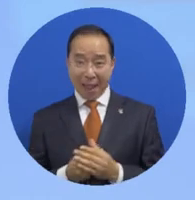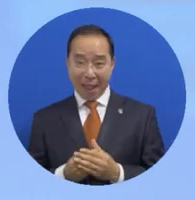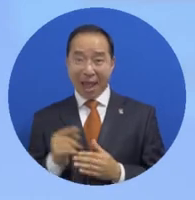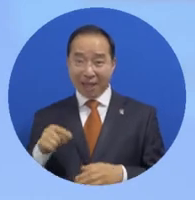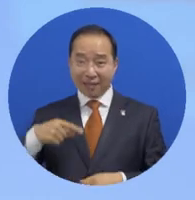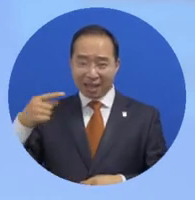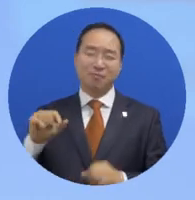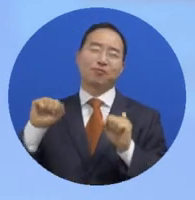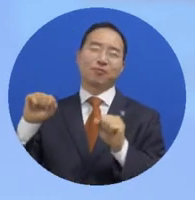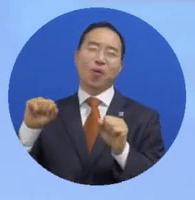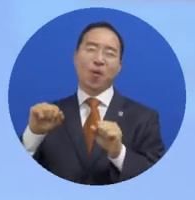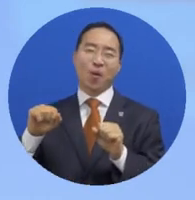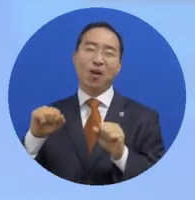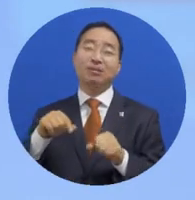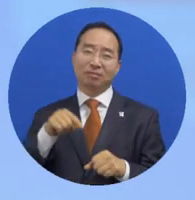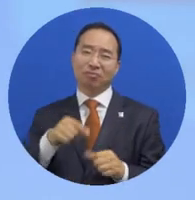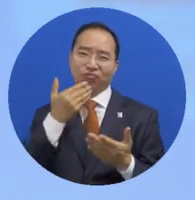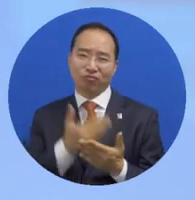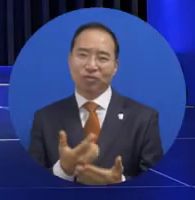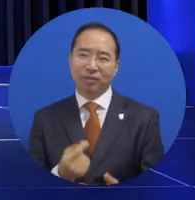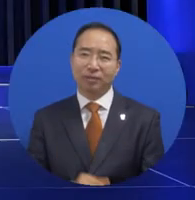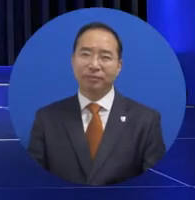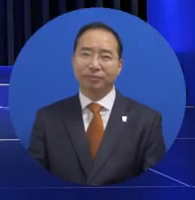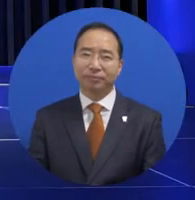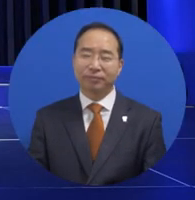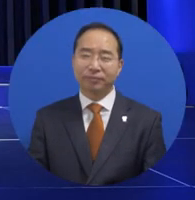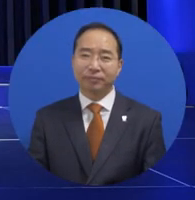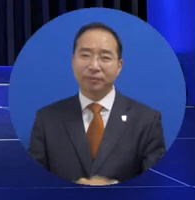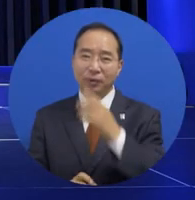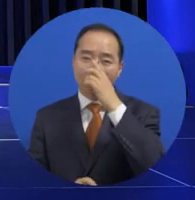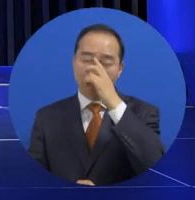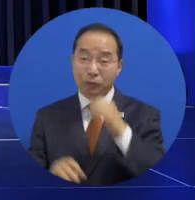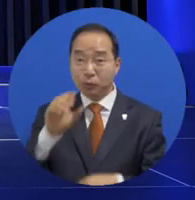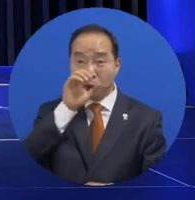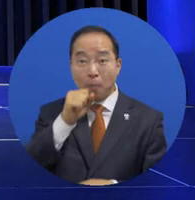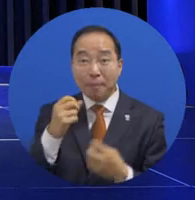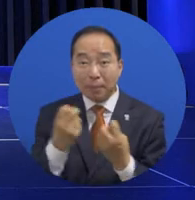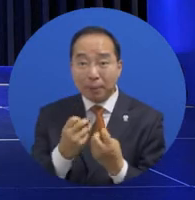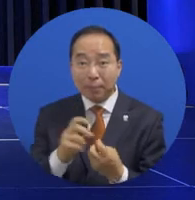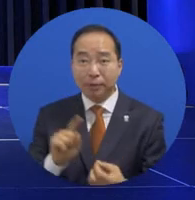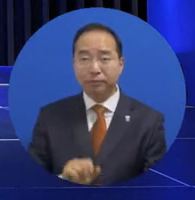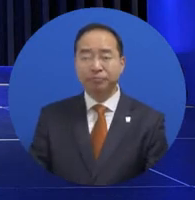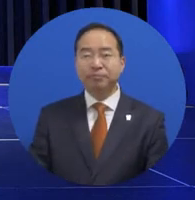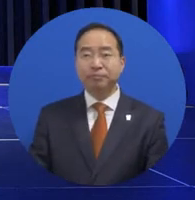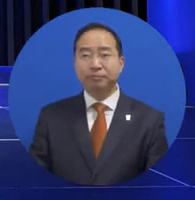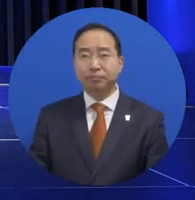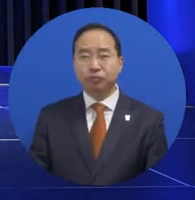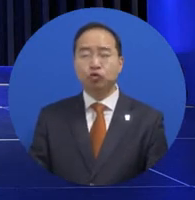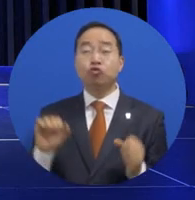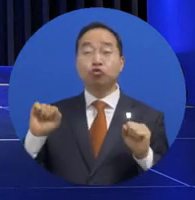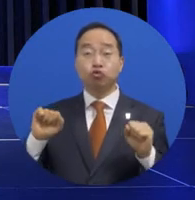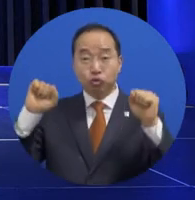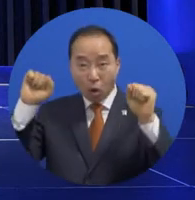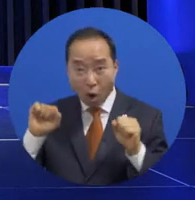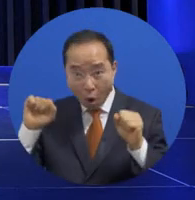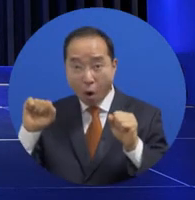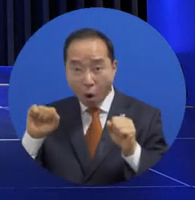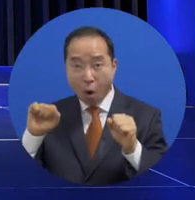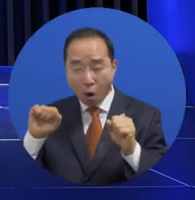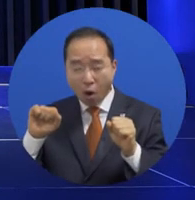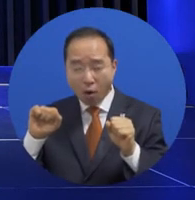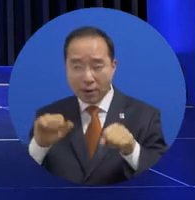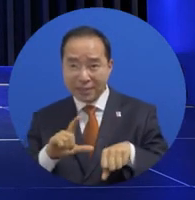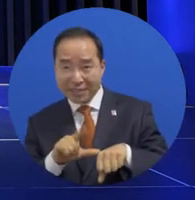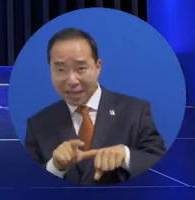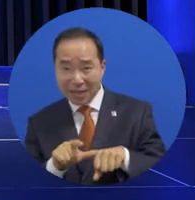운동을 하는 시간을 내는데 좀 중요할 것 같아요. 또 하나는 좋은 방법이 있어요. 일부러 운동을 하려고